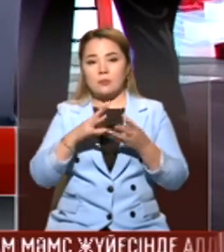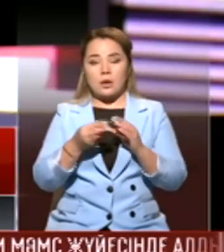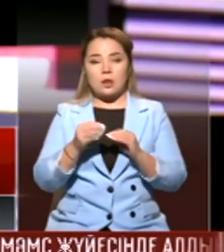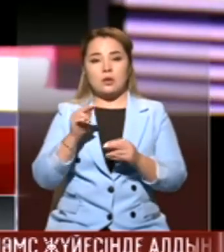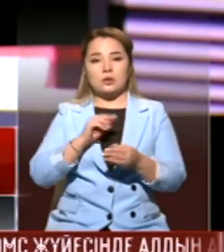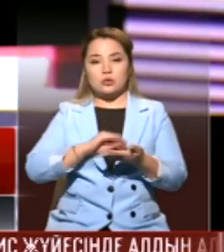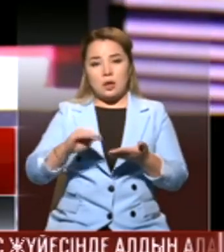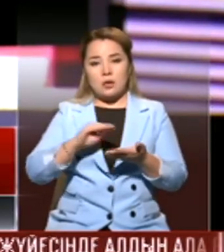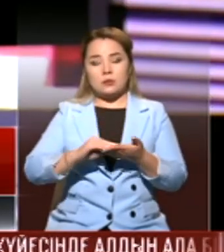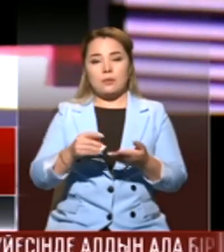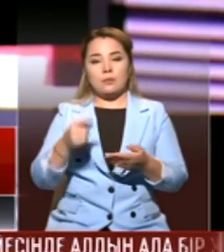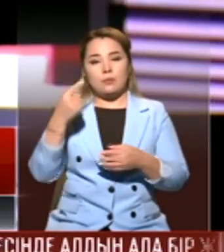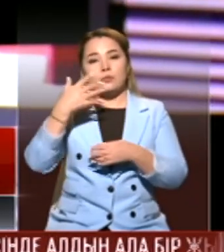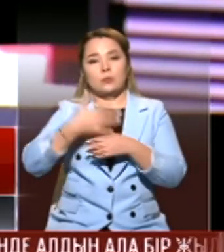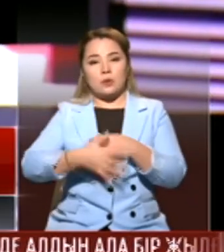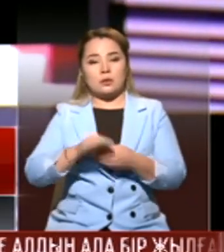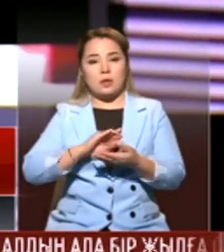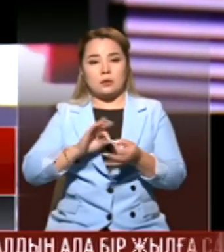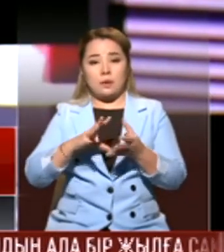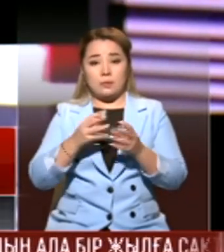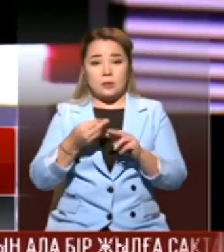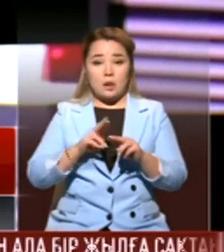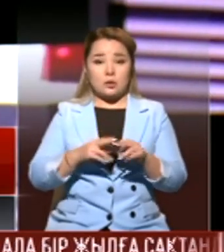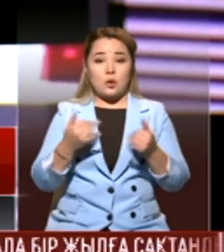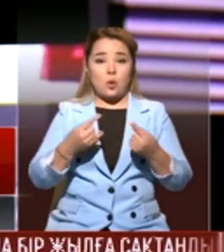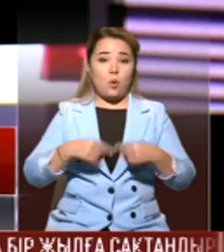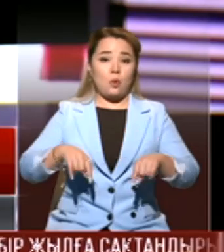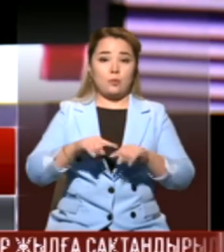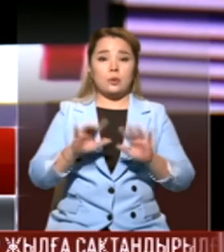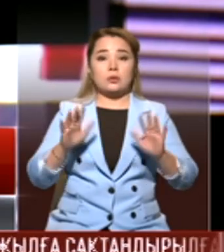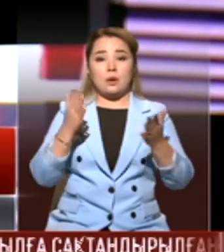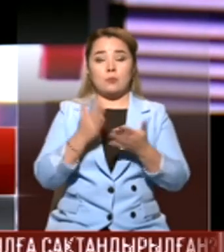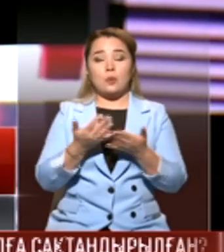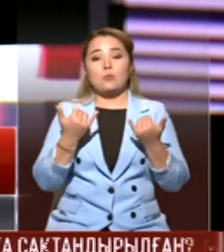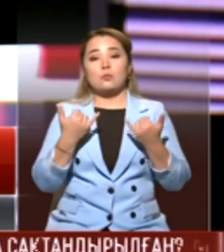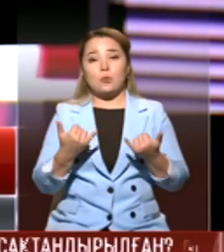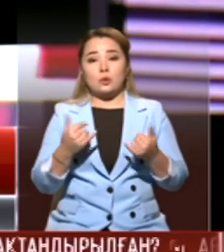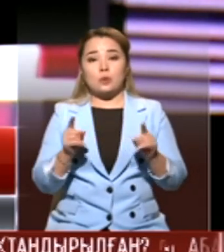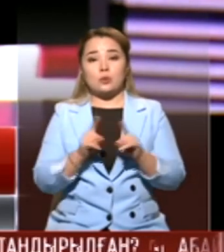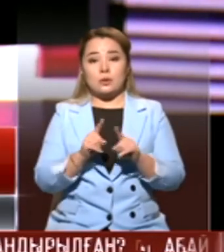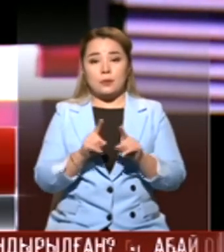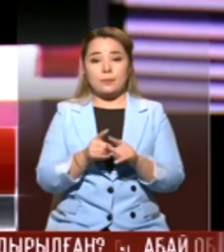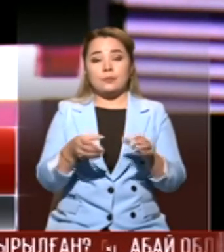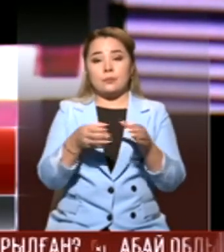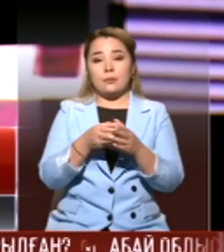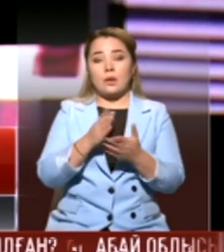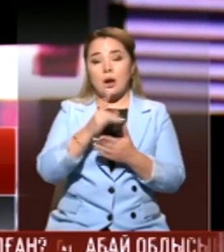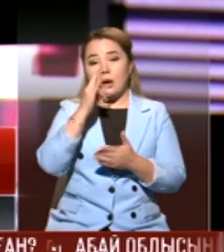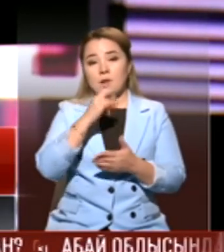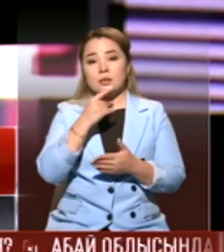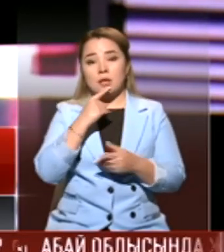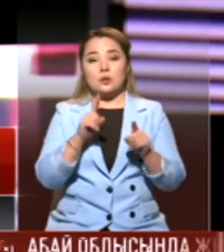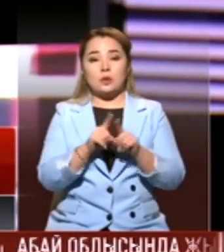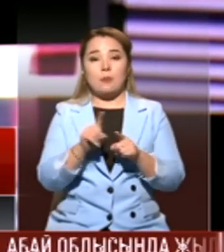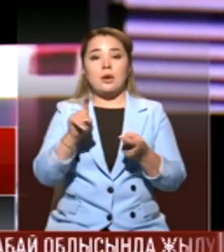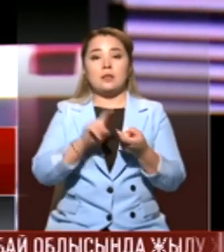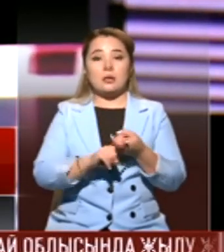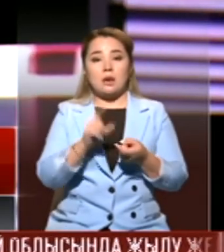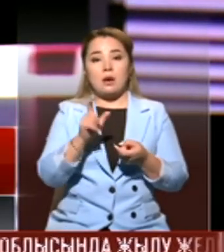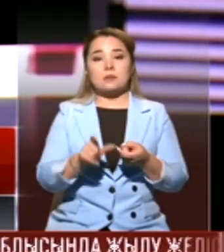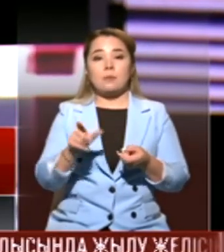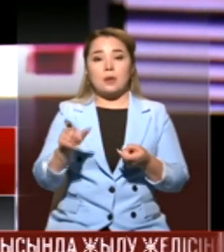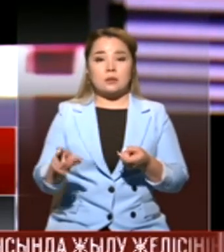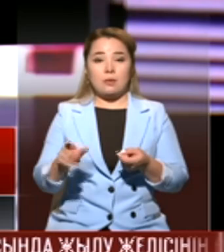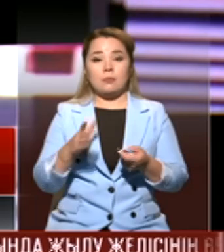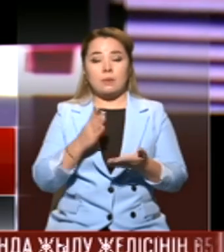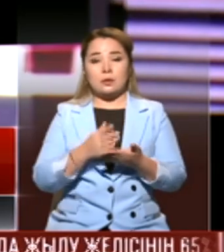тілдерін қолданып жазылды. Онымен қатар енді қазіргі мына қоғамдағы болып жатқан бүгінгі сала, мен бүгінде осы қазақ тілге байланысты бір азаматтардың